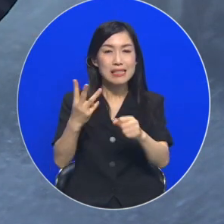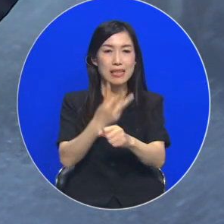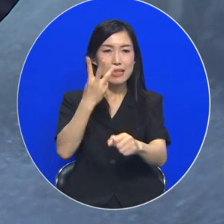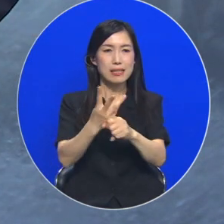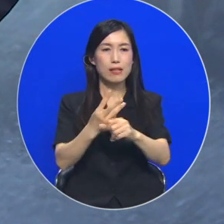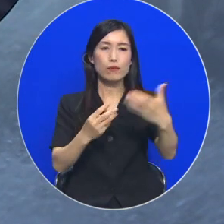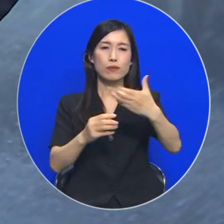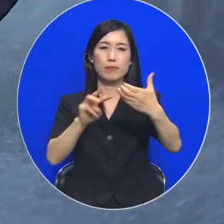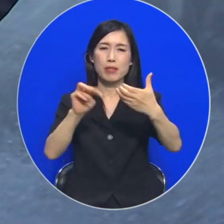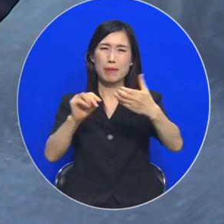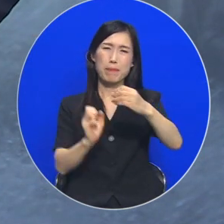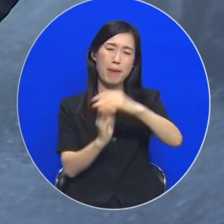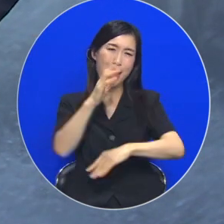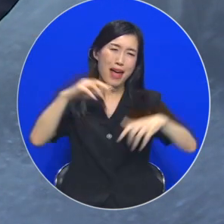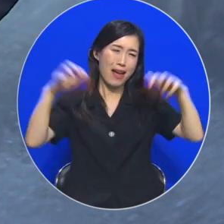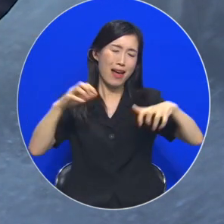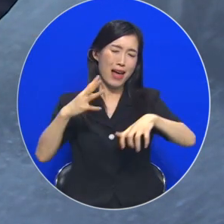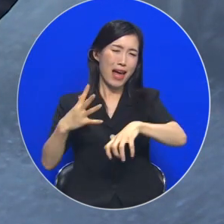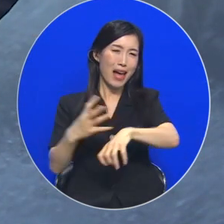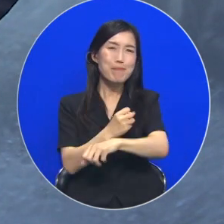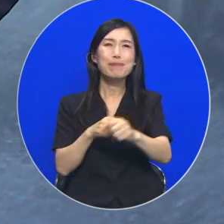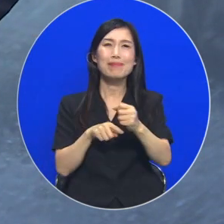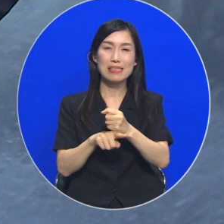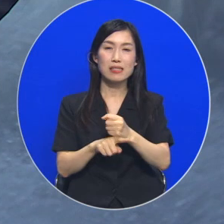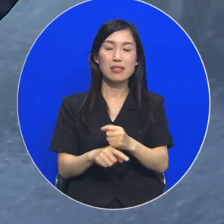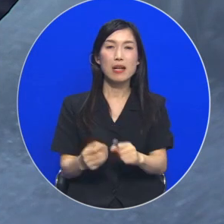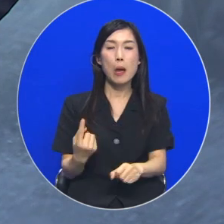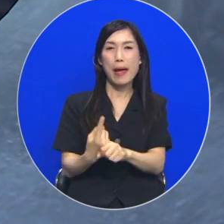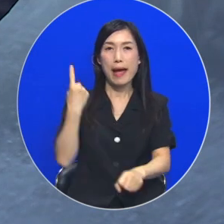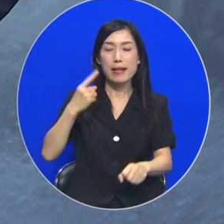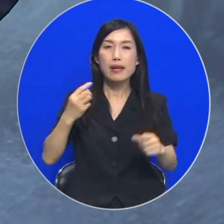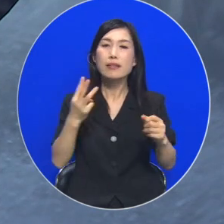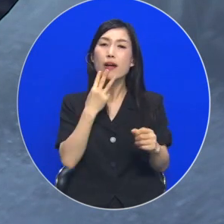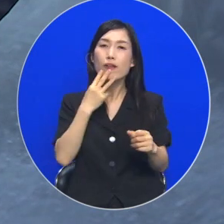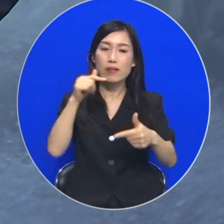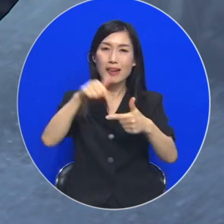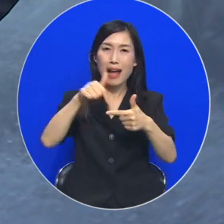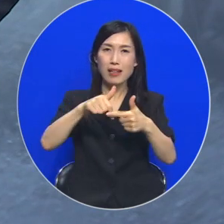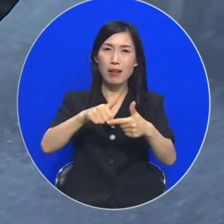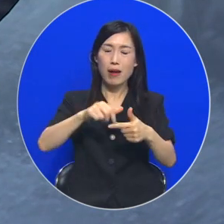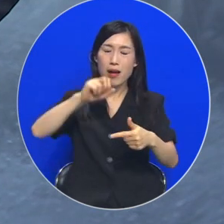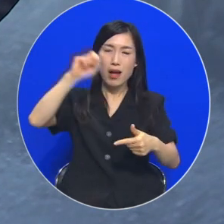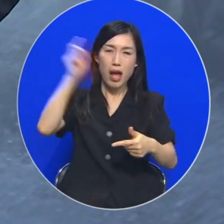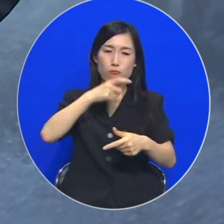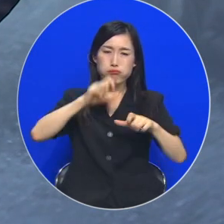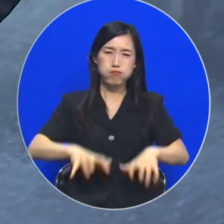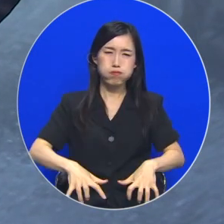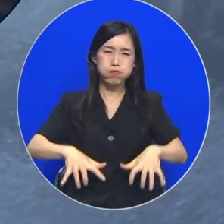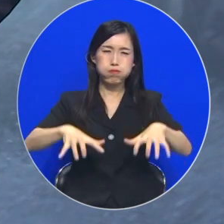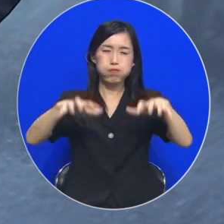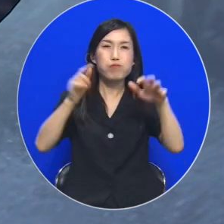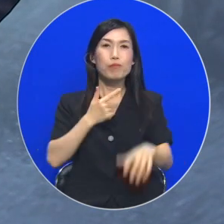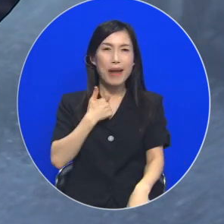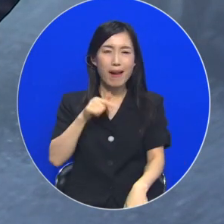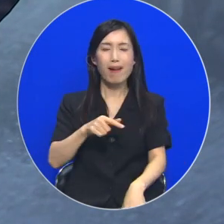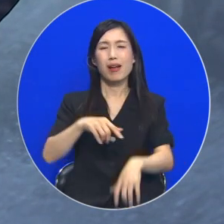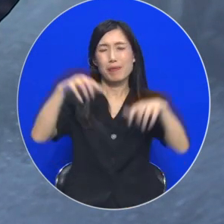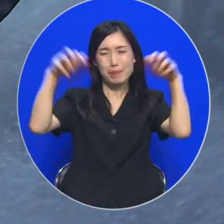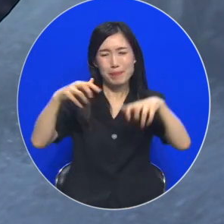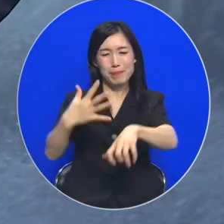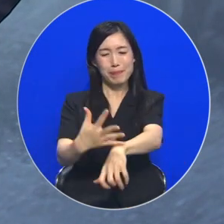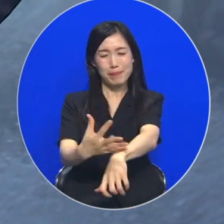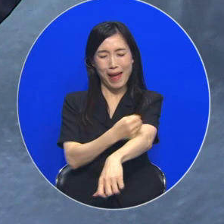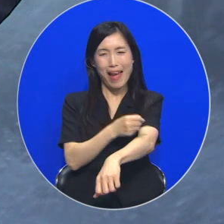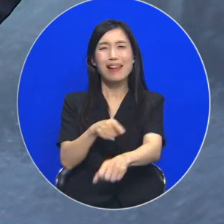90mm 이상 퍼붓는 비를 지칭하는데 지난해 서울 강남 한복판을 완전히 잠기게 만들었던 비도 바로이